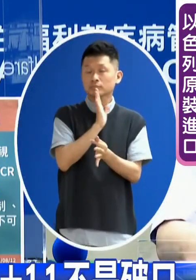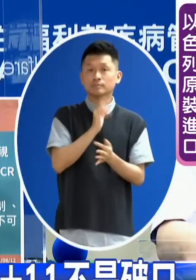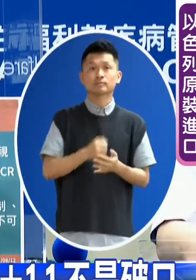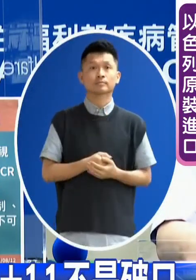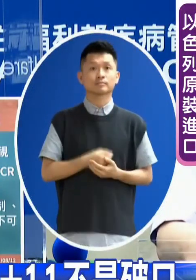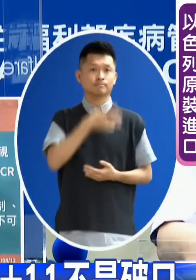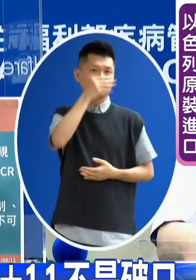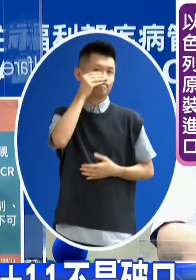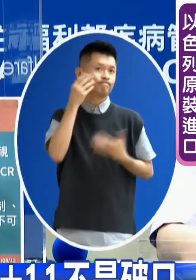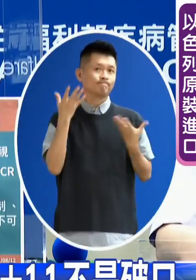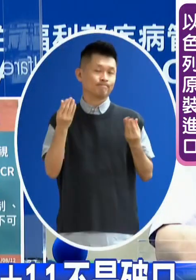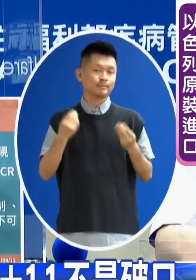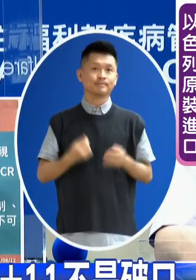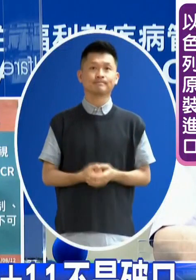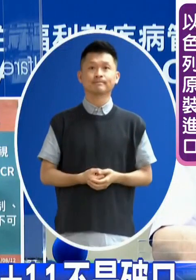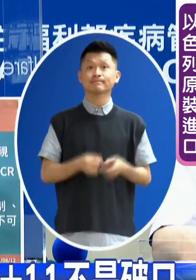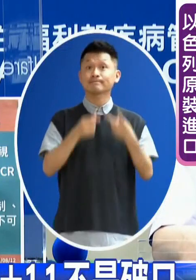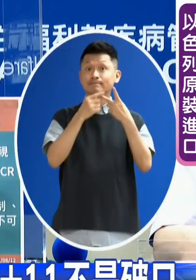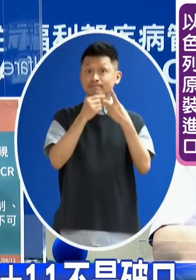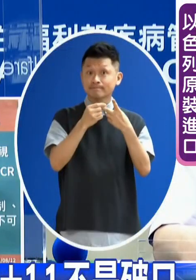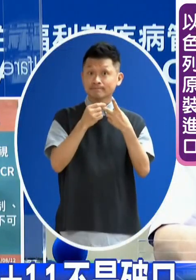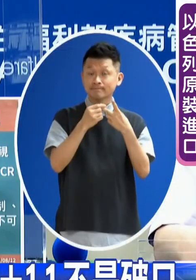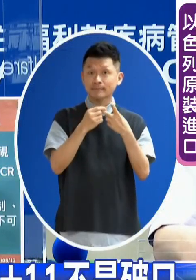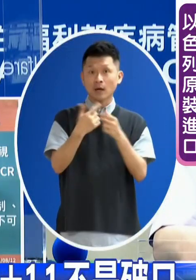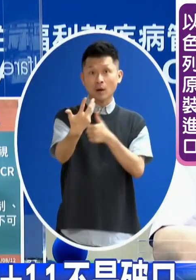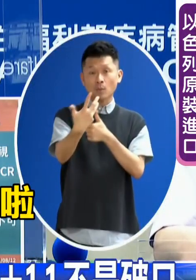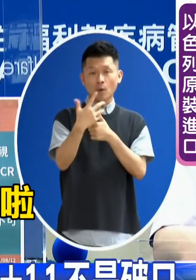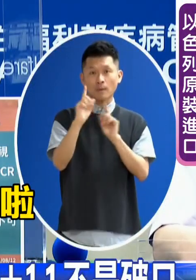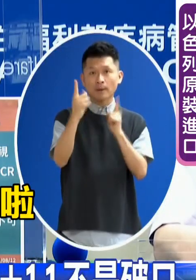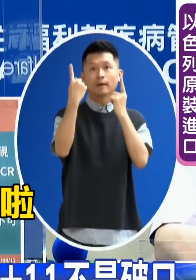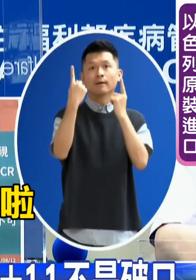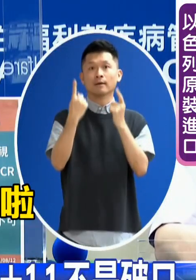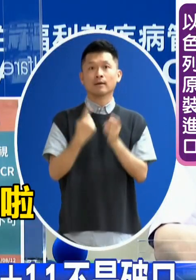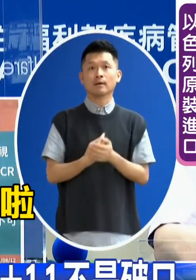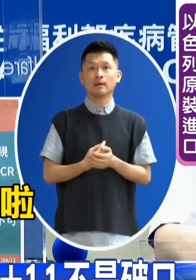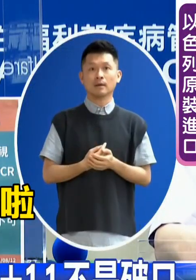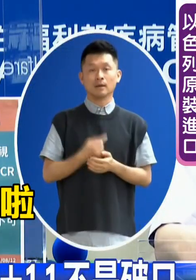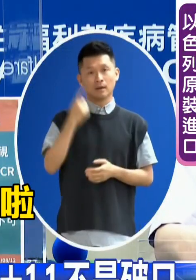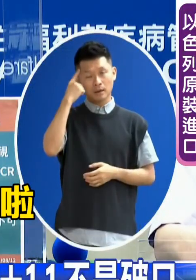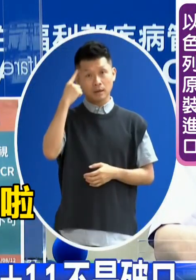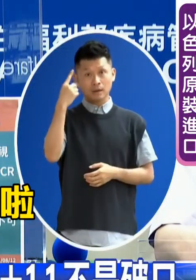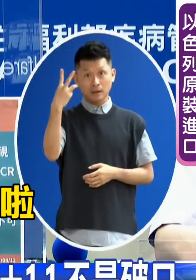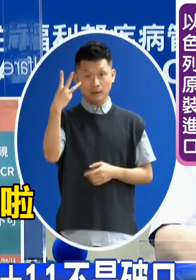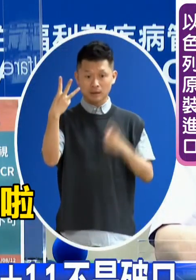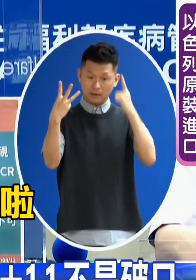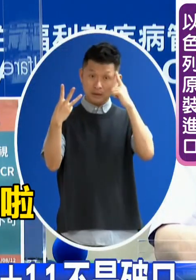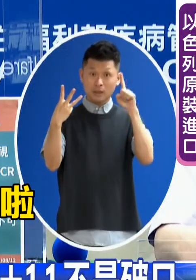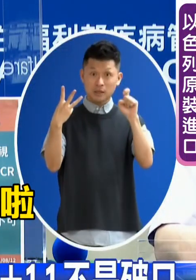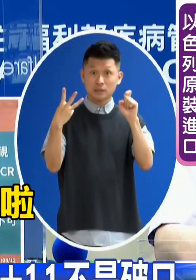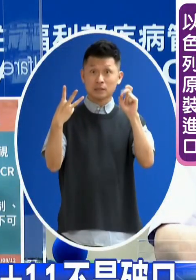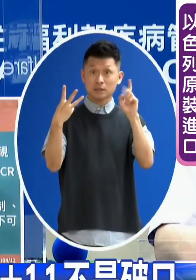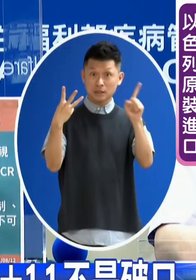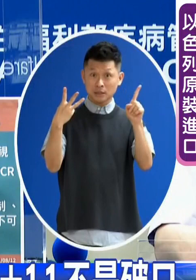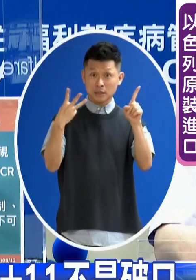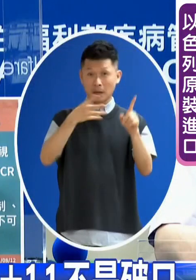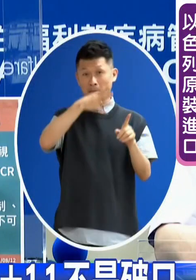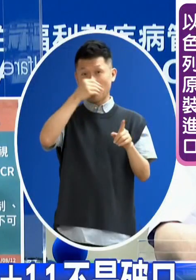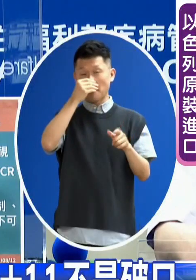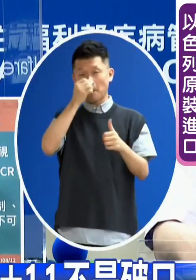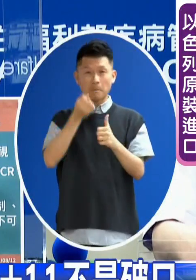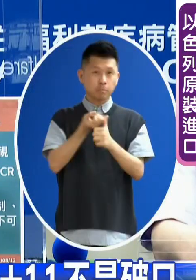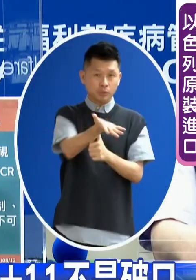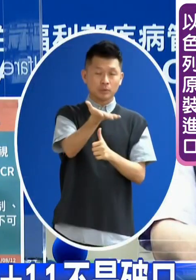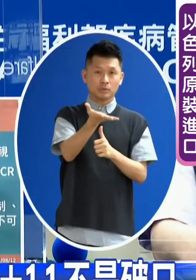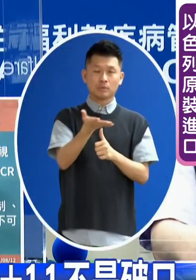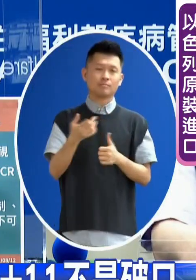后第二个，对我才知道在刚好问起这没有所谓的3+11的破口了，3+11